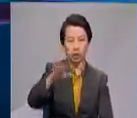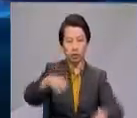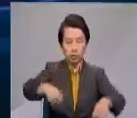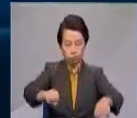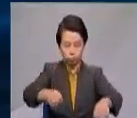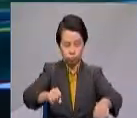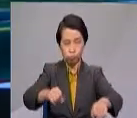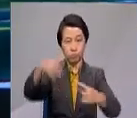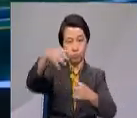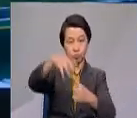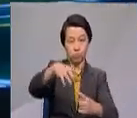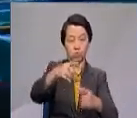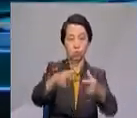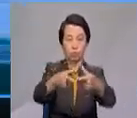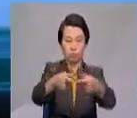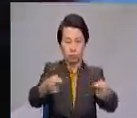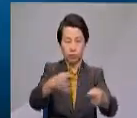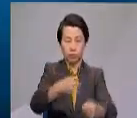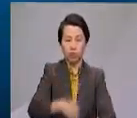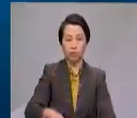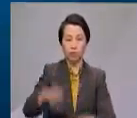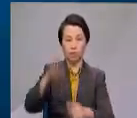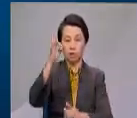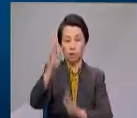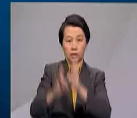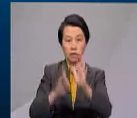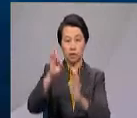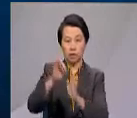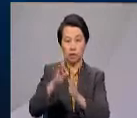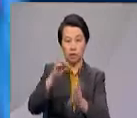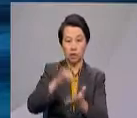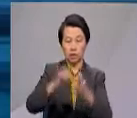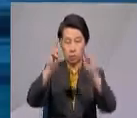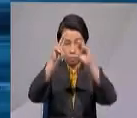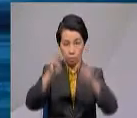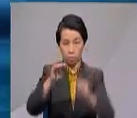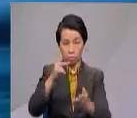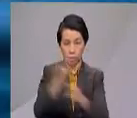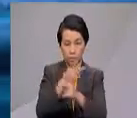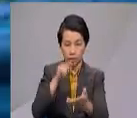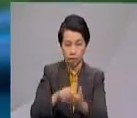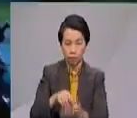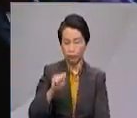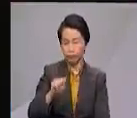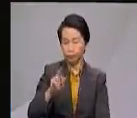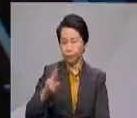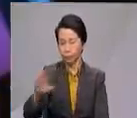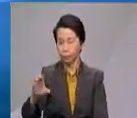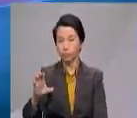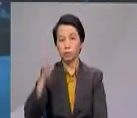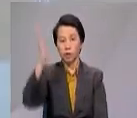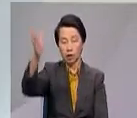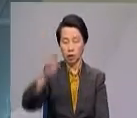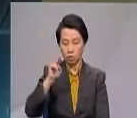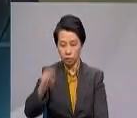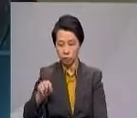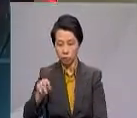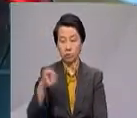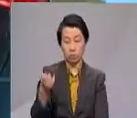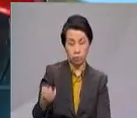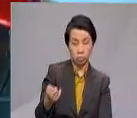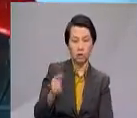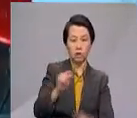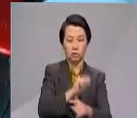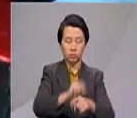pada kejuaraan seluruh jepun dan perlumbaan 8 jam Suzuka musim ini perlumbaan arrc tahun ini bakal menyaksikan zakan